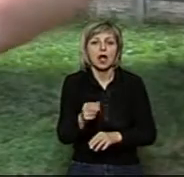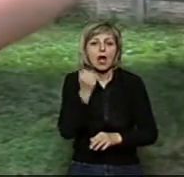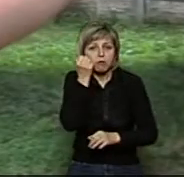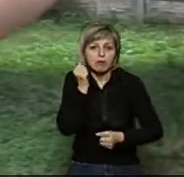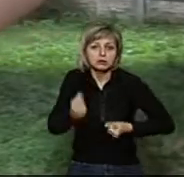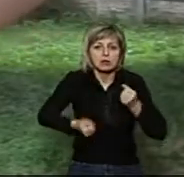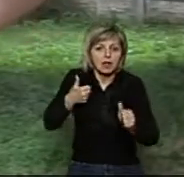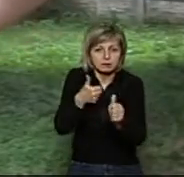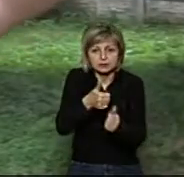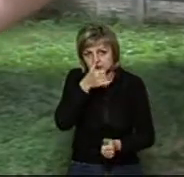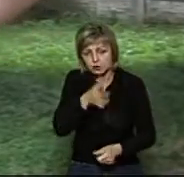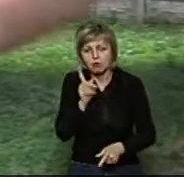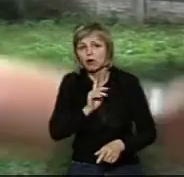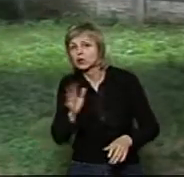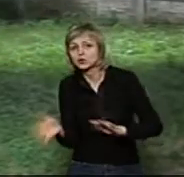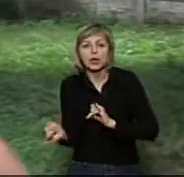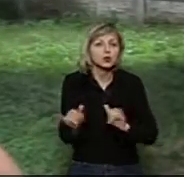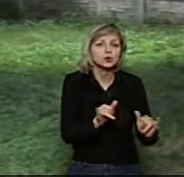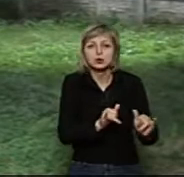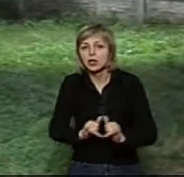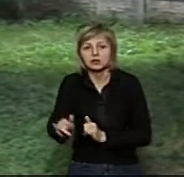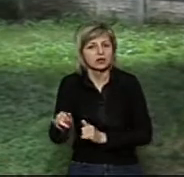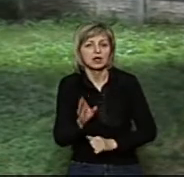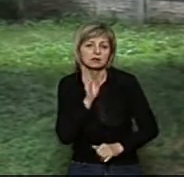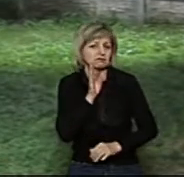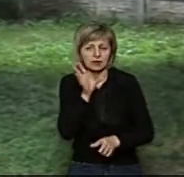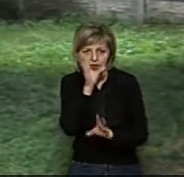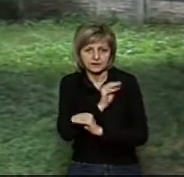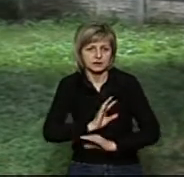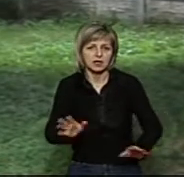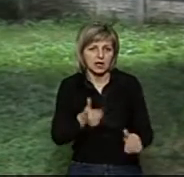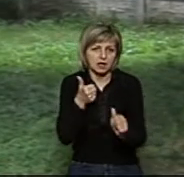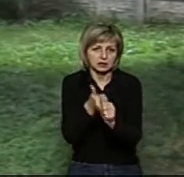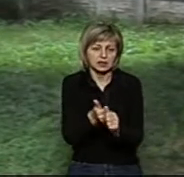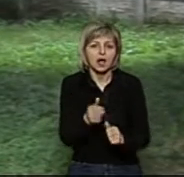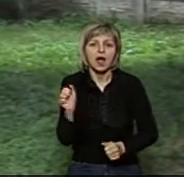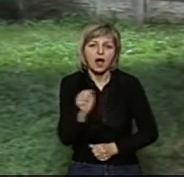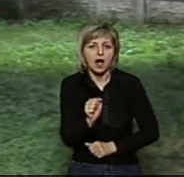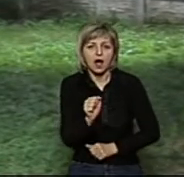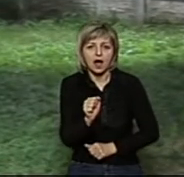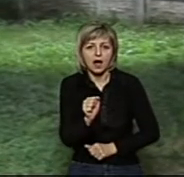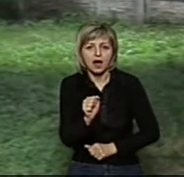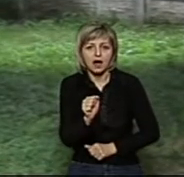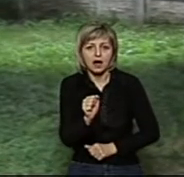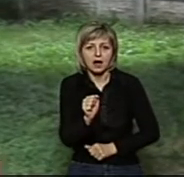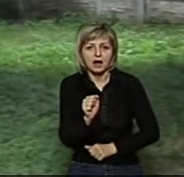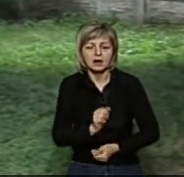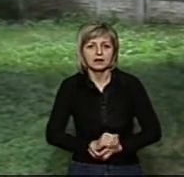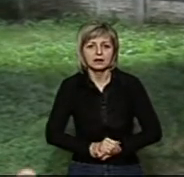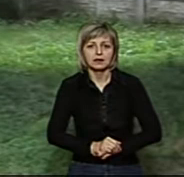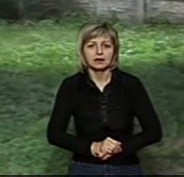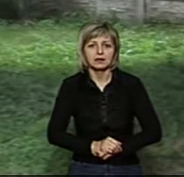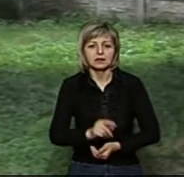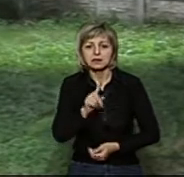побігти. Поки вона туди-сюди, вони не встигають. А сюди за